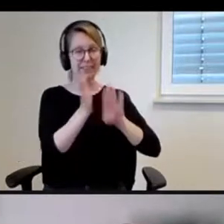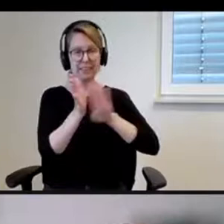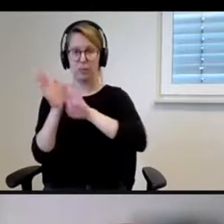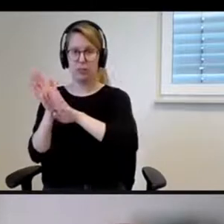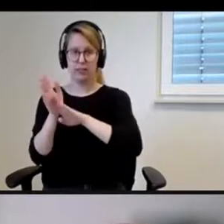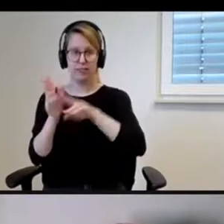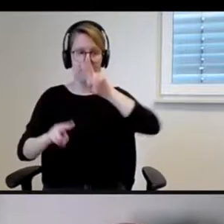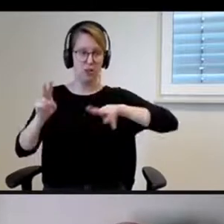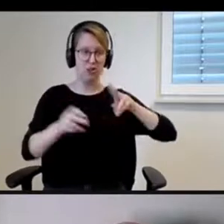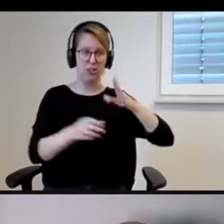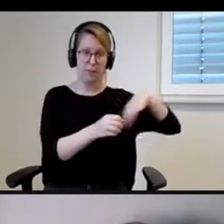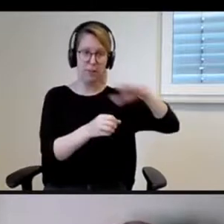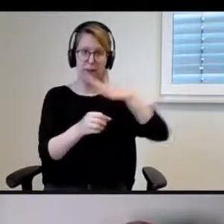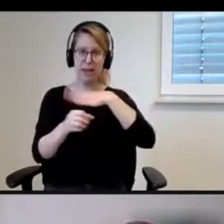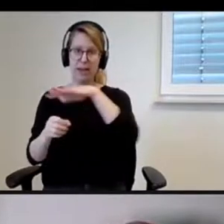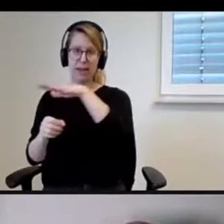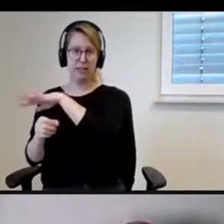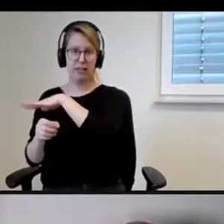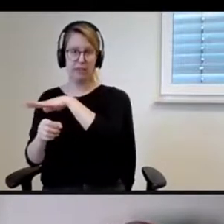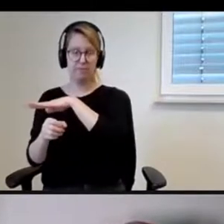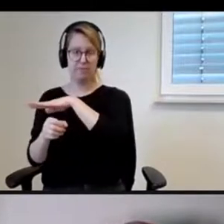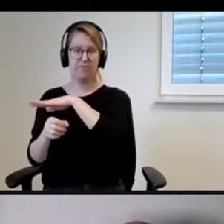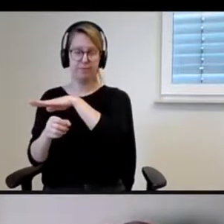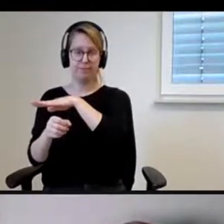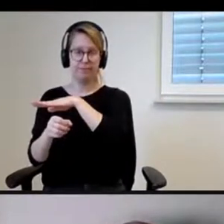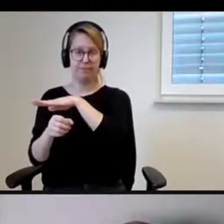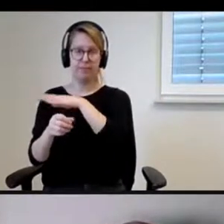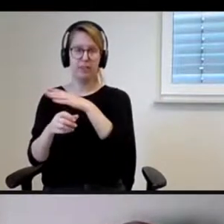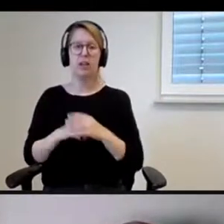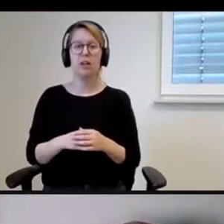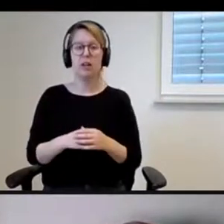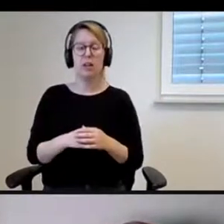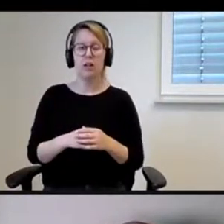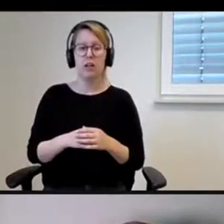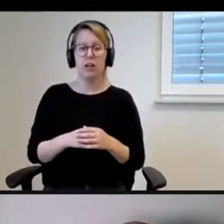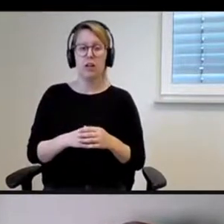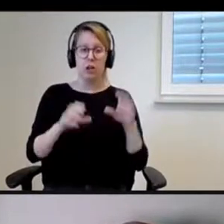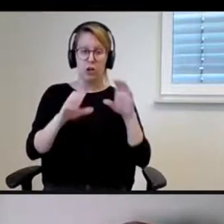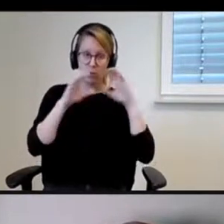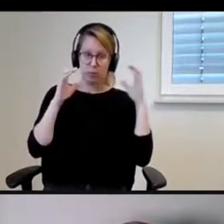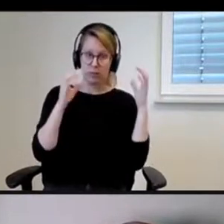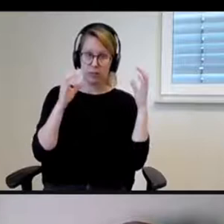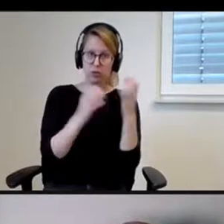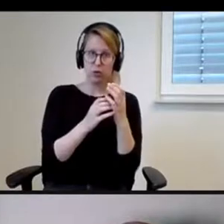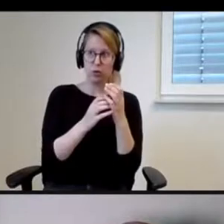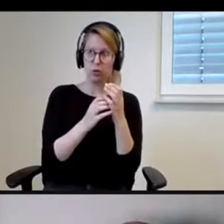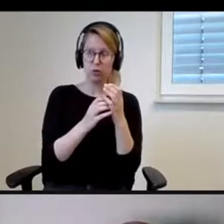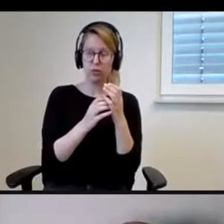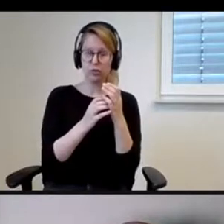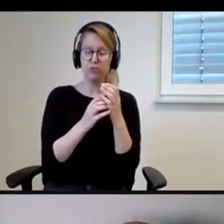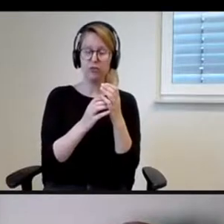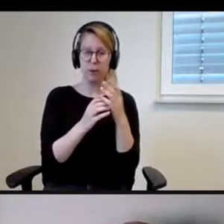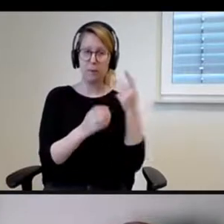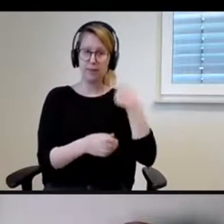der Leyen, a une commissaire spéciale dédiée à l'égalité. C'est Mme Elena Dalli, la commissaire